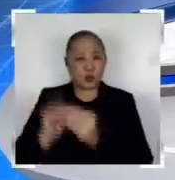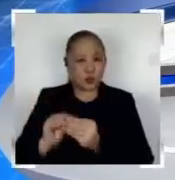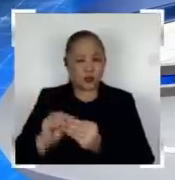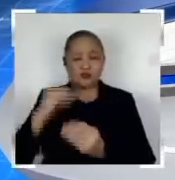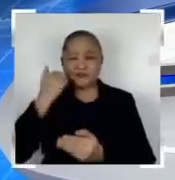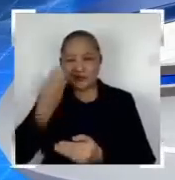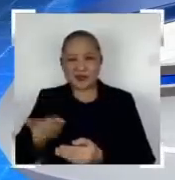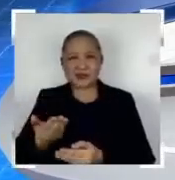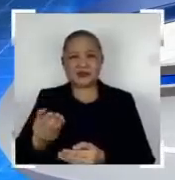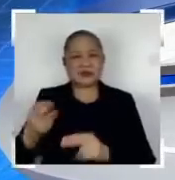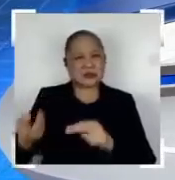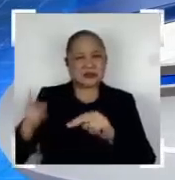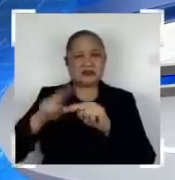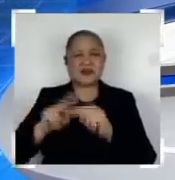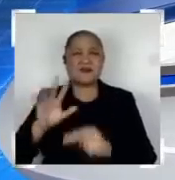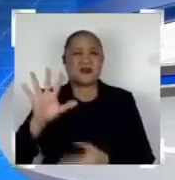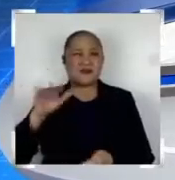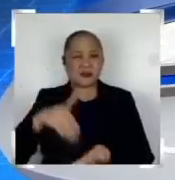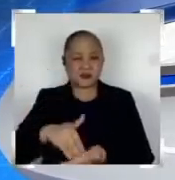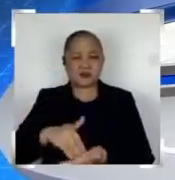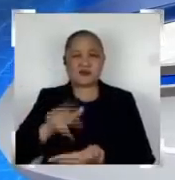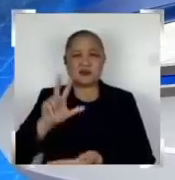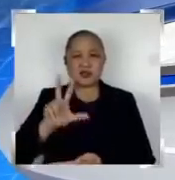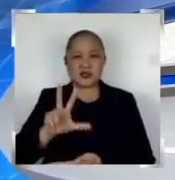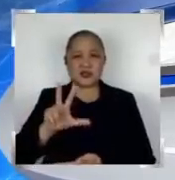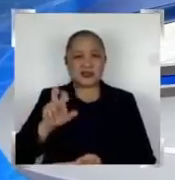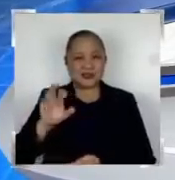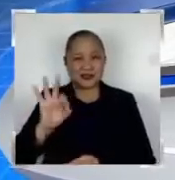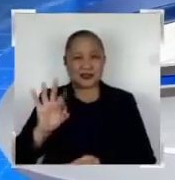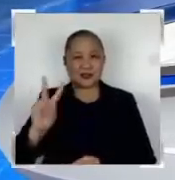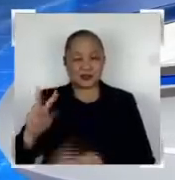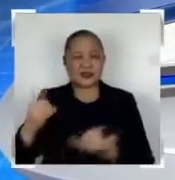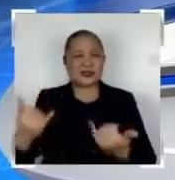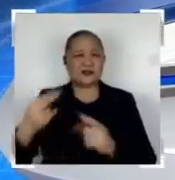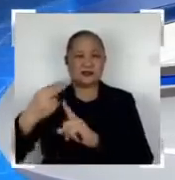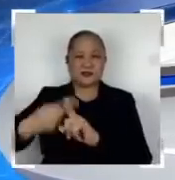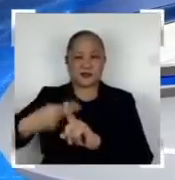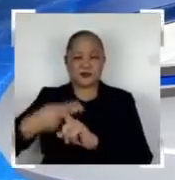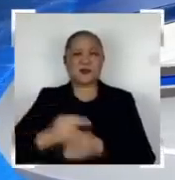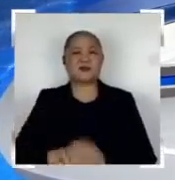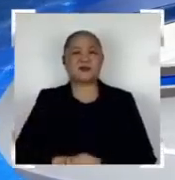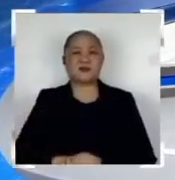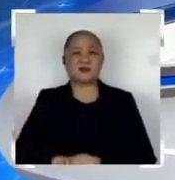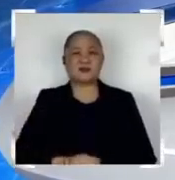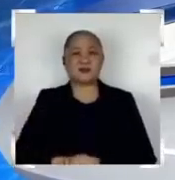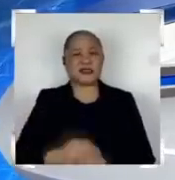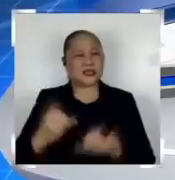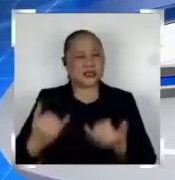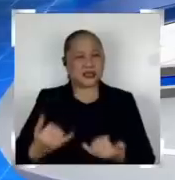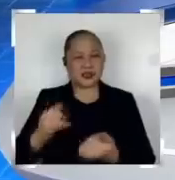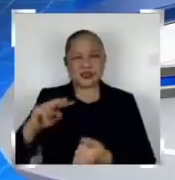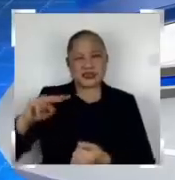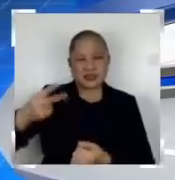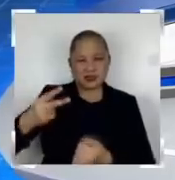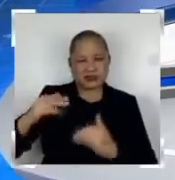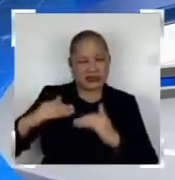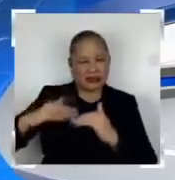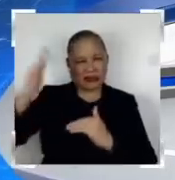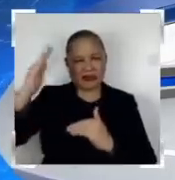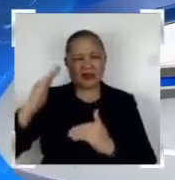sa 5,392 ngayong Nobyembre. Ito na pong ikalawang pinakamataas na monthly total